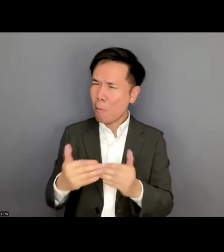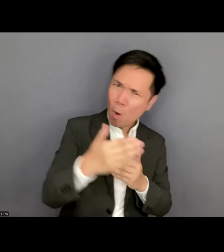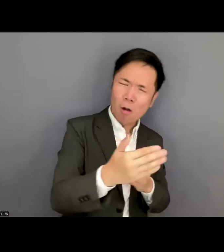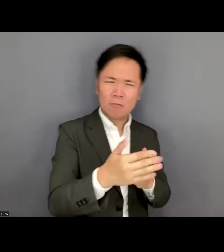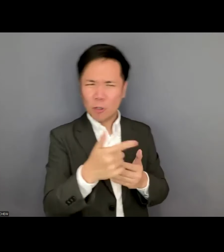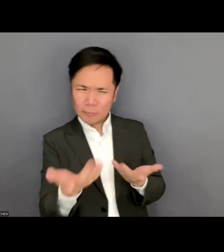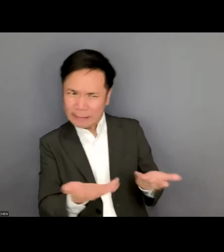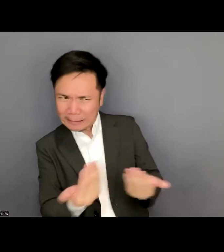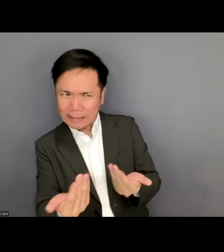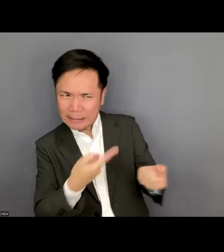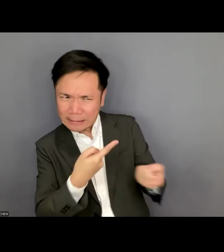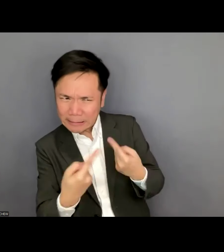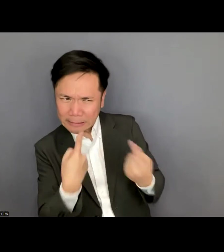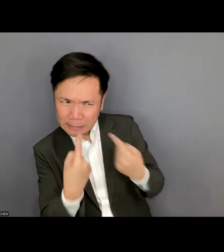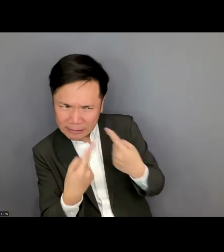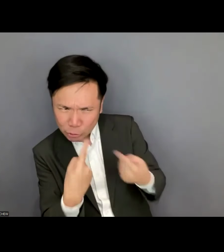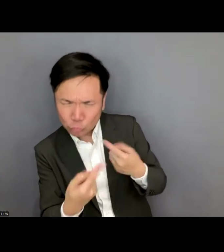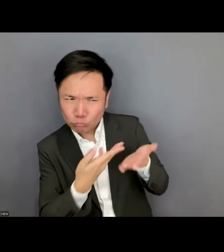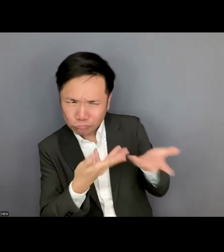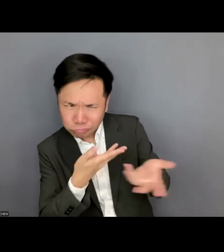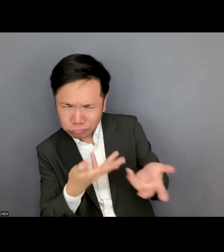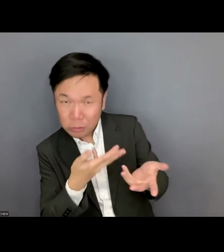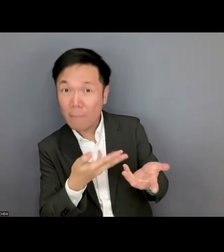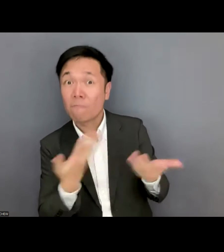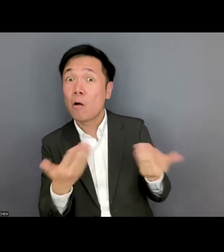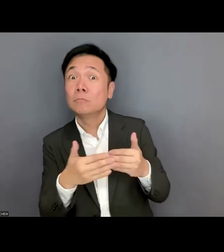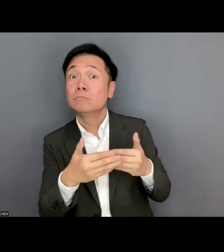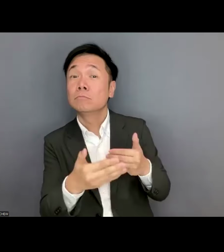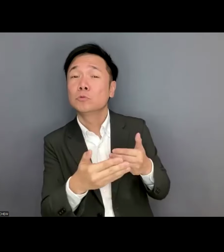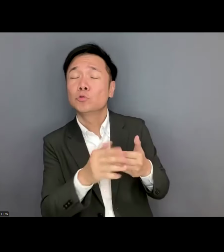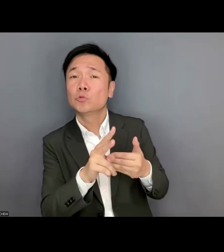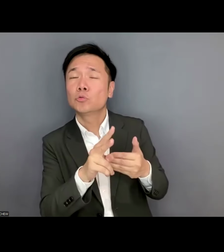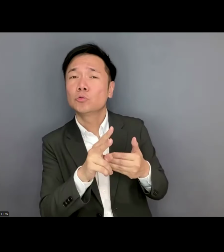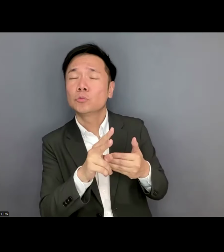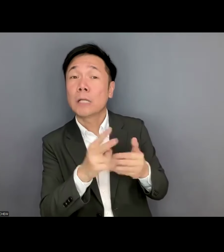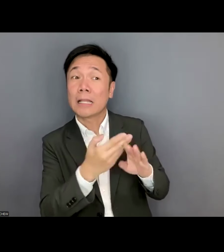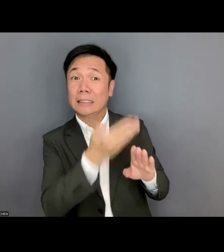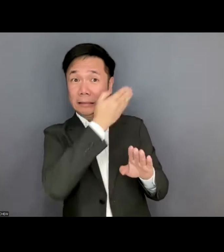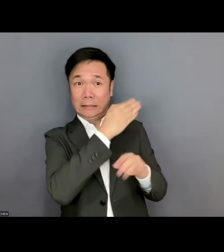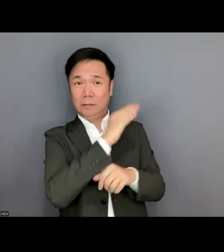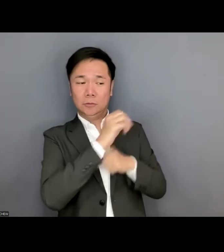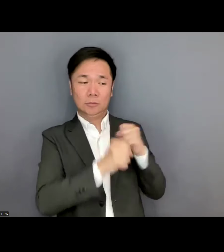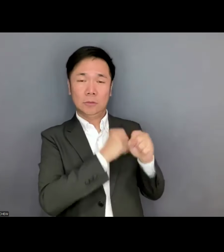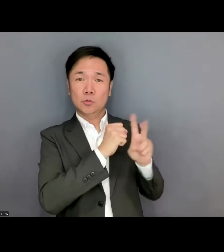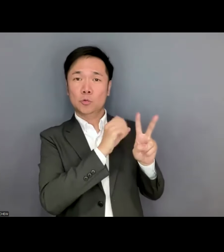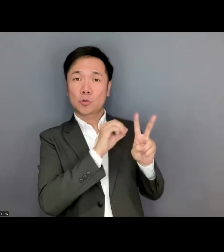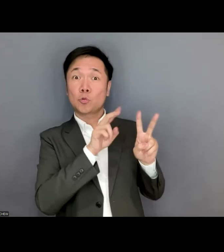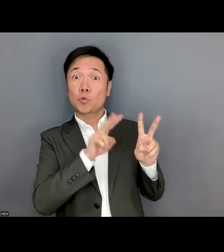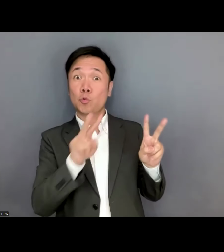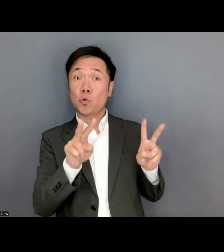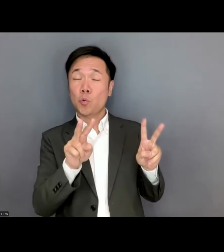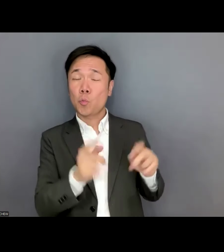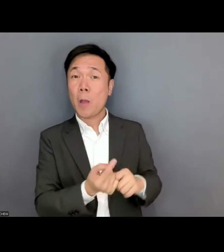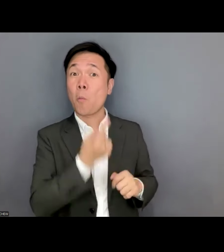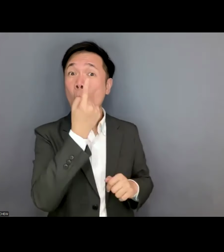2022, And on for a eu un sommet, un 2022, jour, we c'était 2 had jours a one-day où